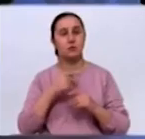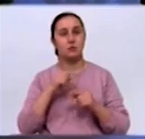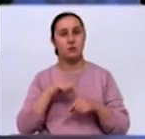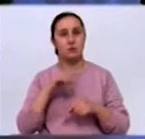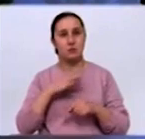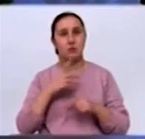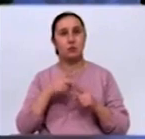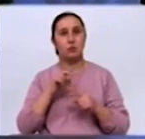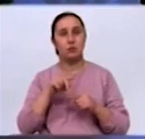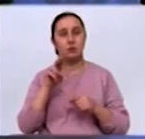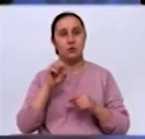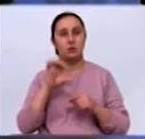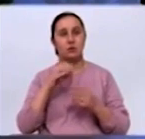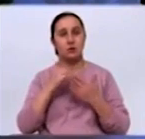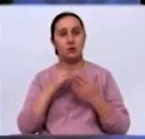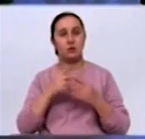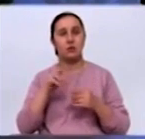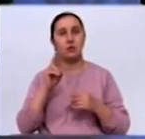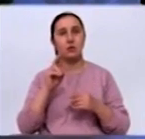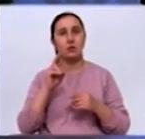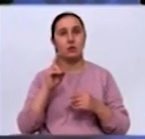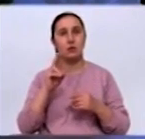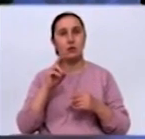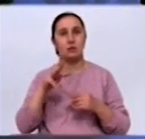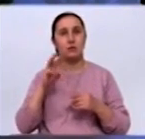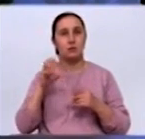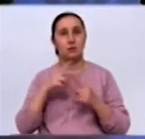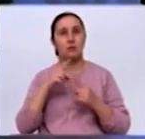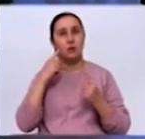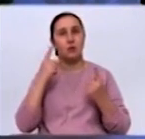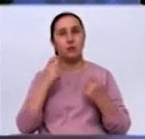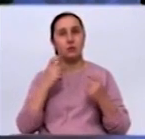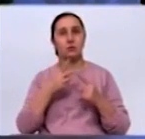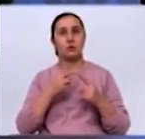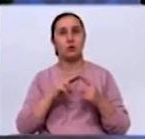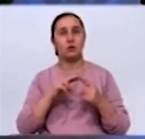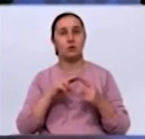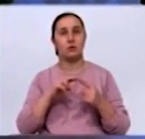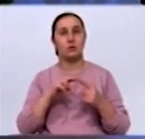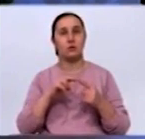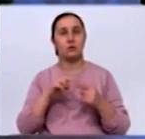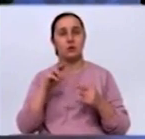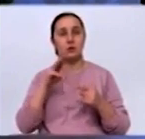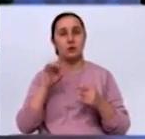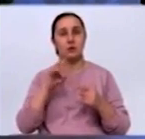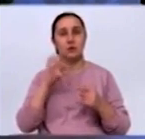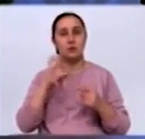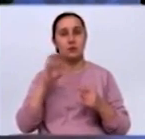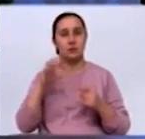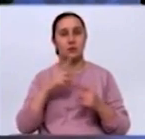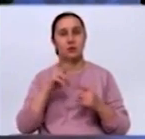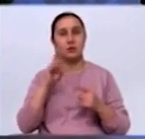sezilgan. Bu dasturiy ta'minotlar kontentni, ya'ni ma'lumotlarni boshqarish tizimlari CMS,